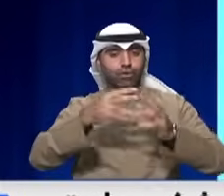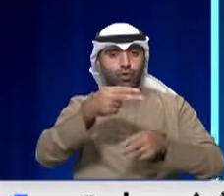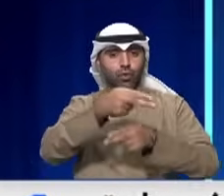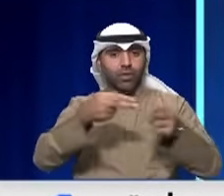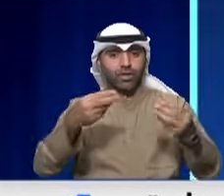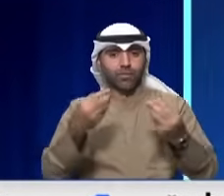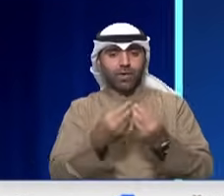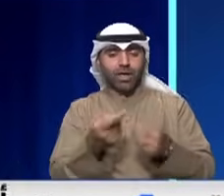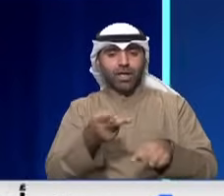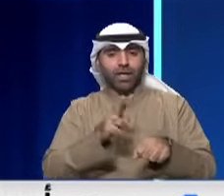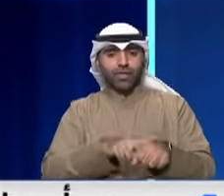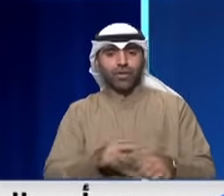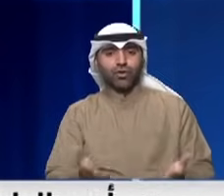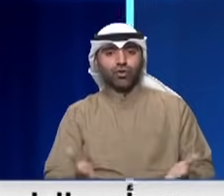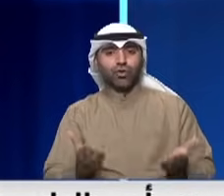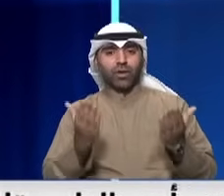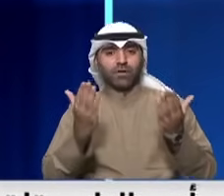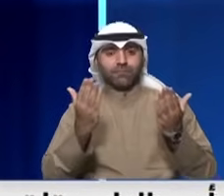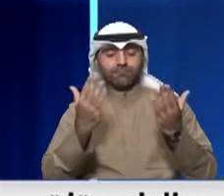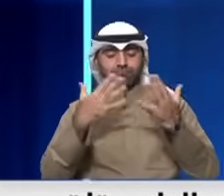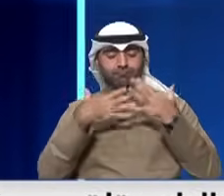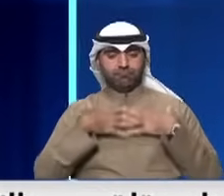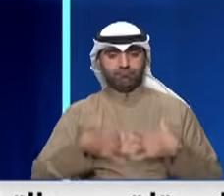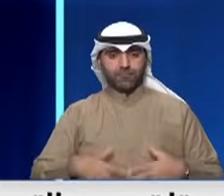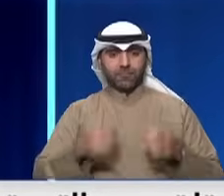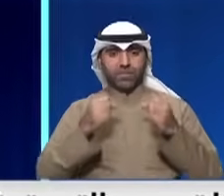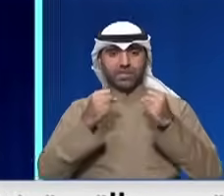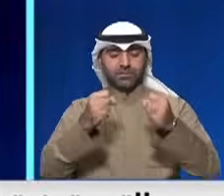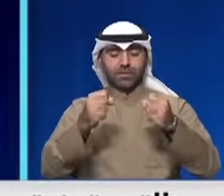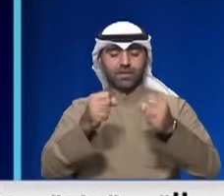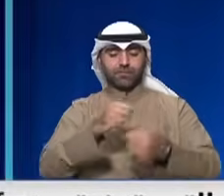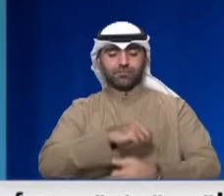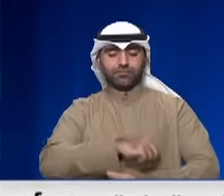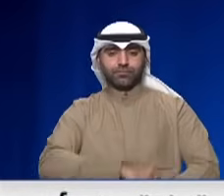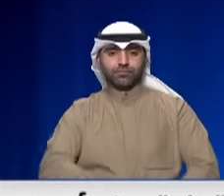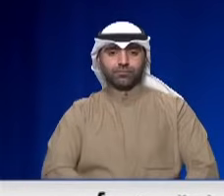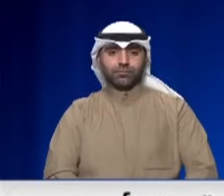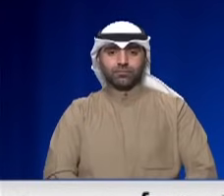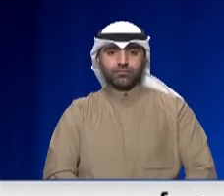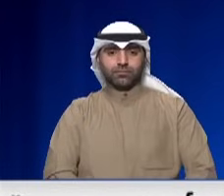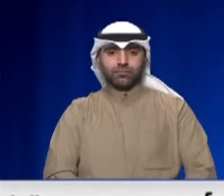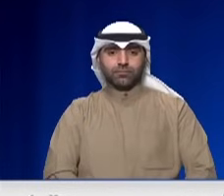الجلل متمنيا سموه لمعاليه موفور الصحه وتمام